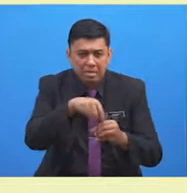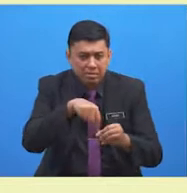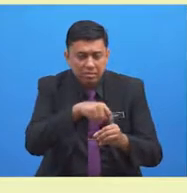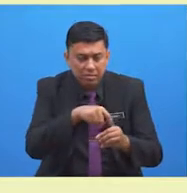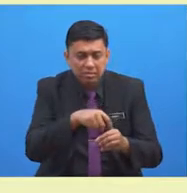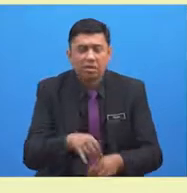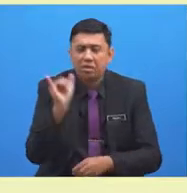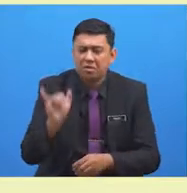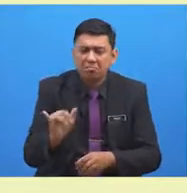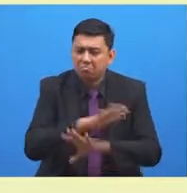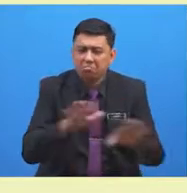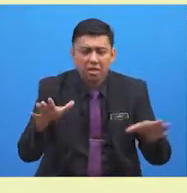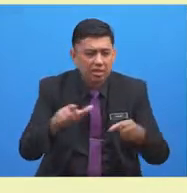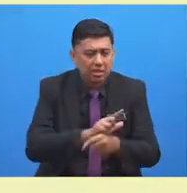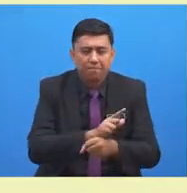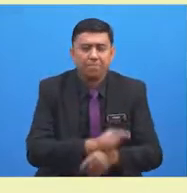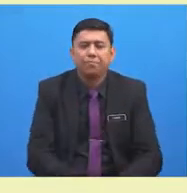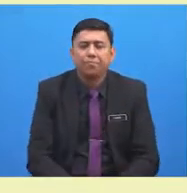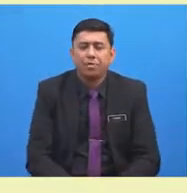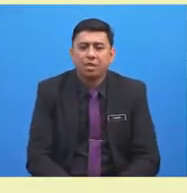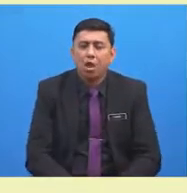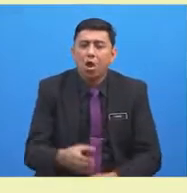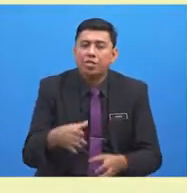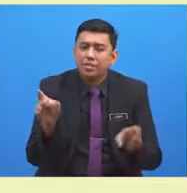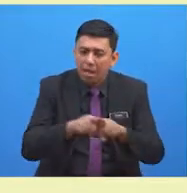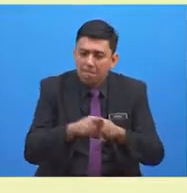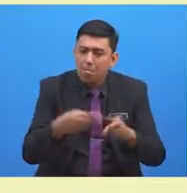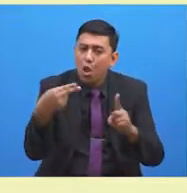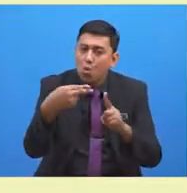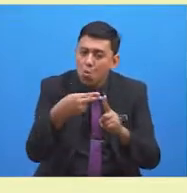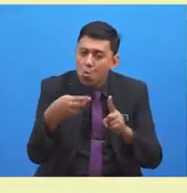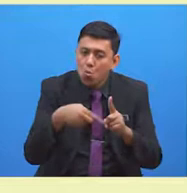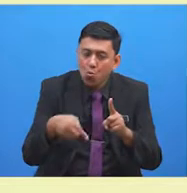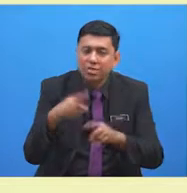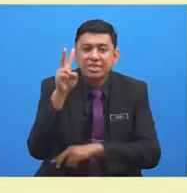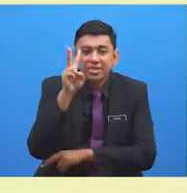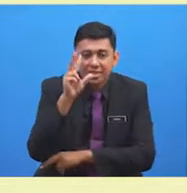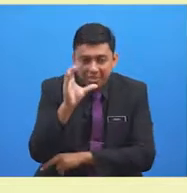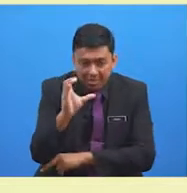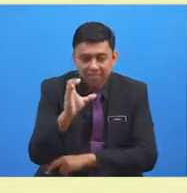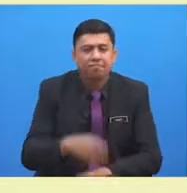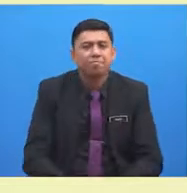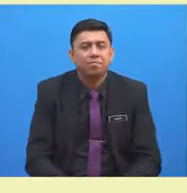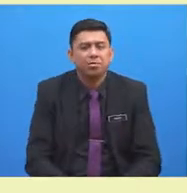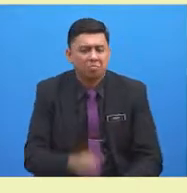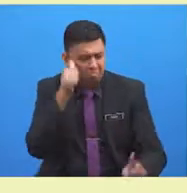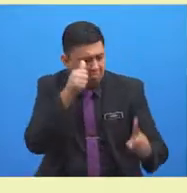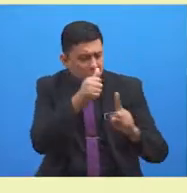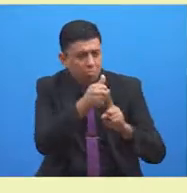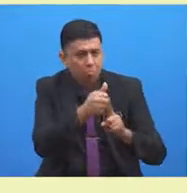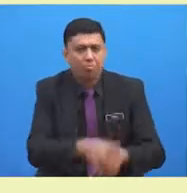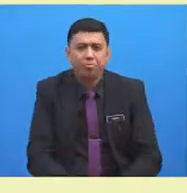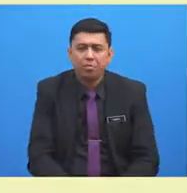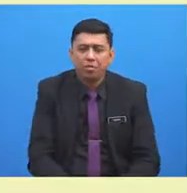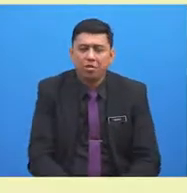hialin yang tidak lengkap, menyerupai huruf C. Bahagian huruf yang tidak lengkap ini mengarah ke posterior